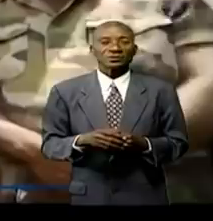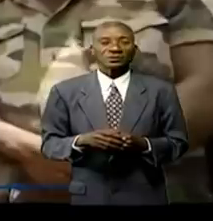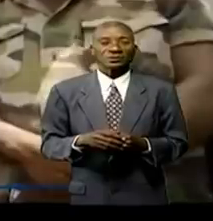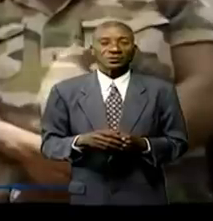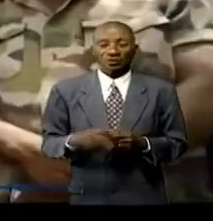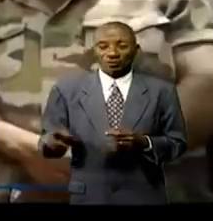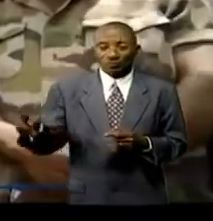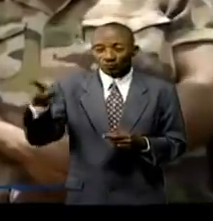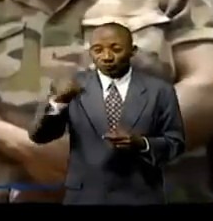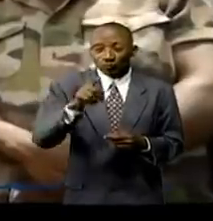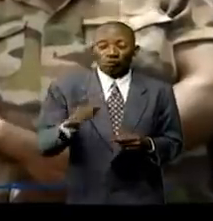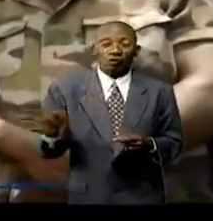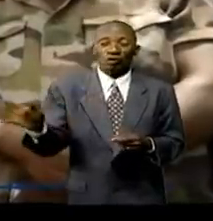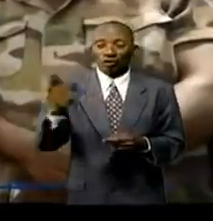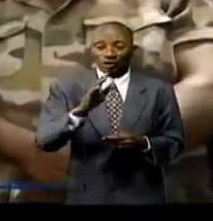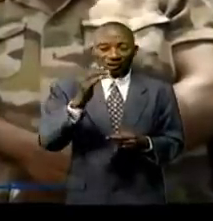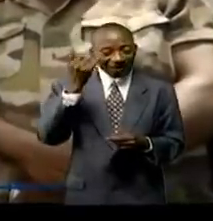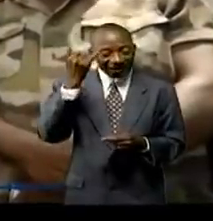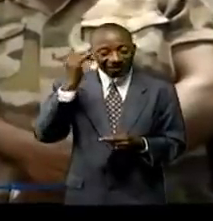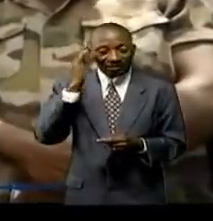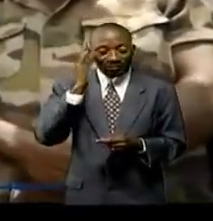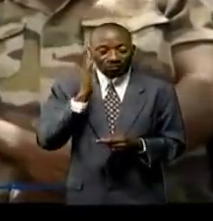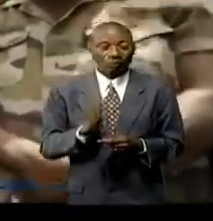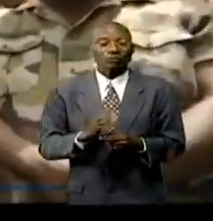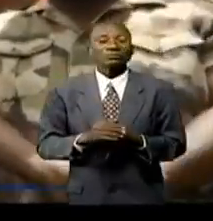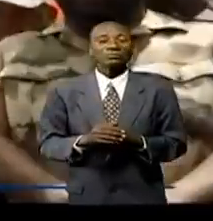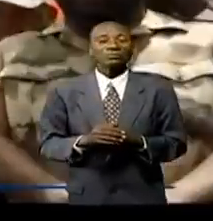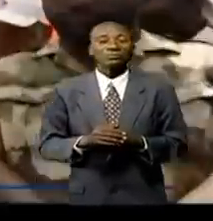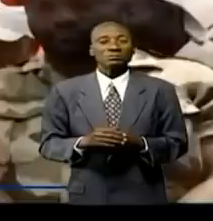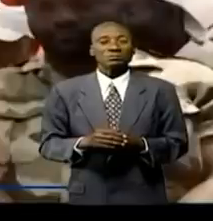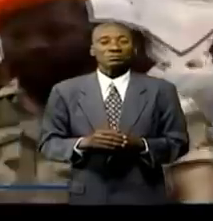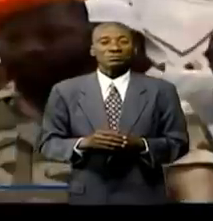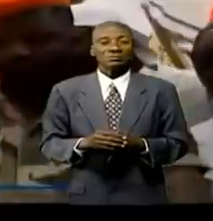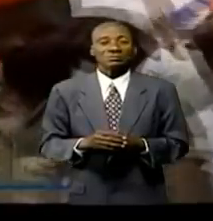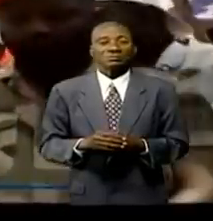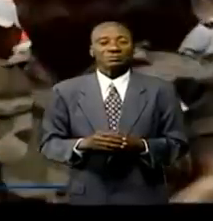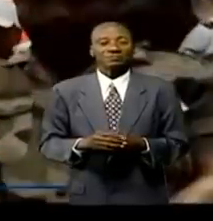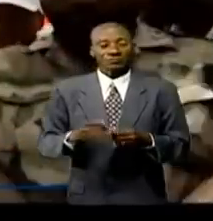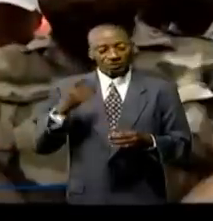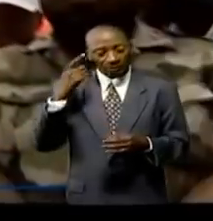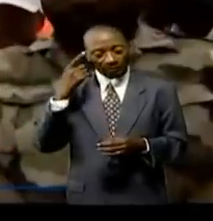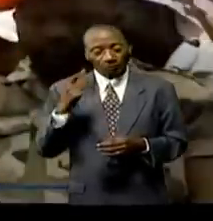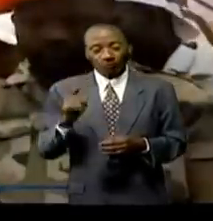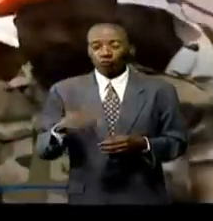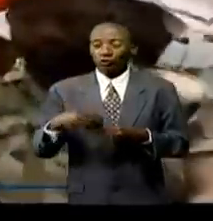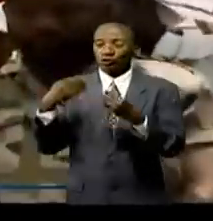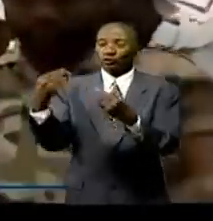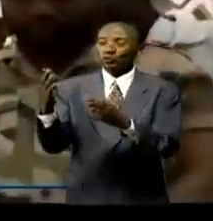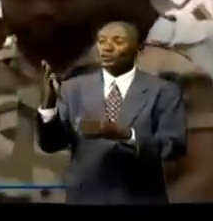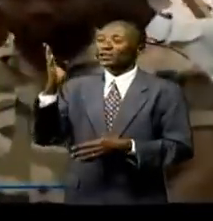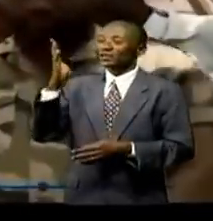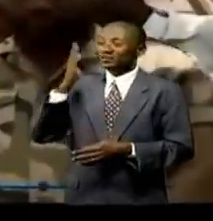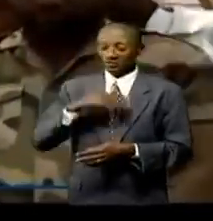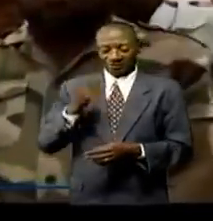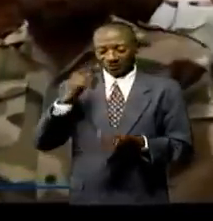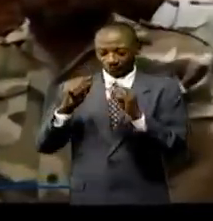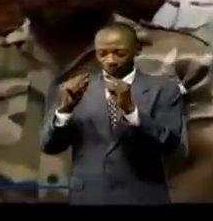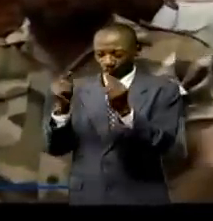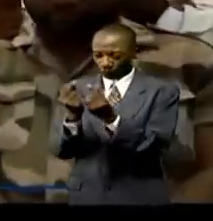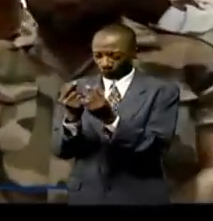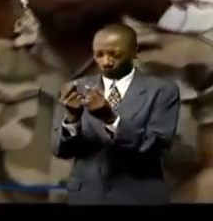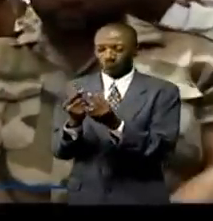leadership. Ceci vaut un acte d'engagement à faire échec à toute